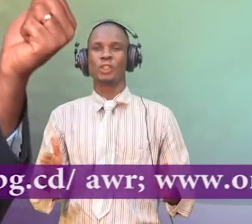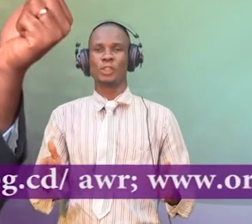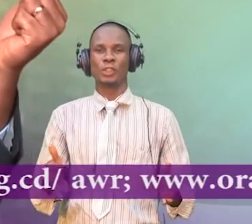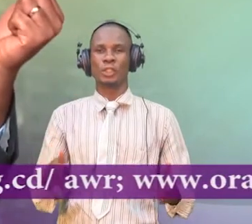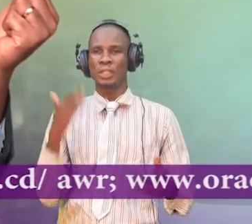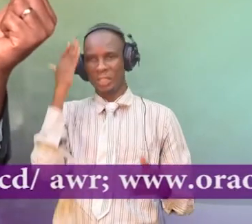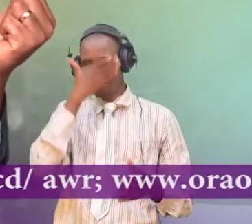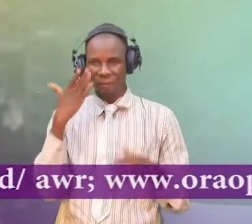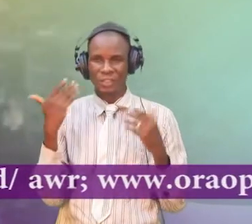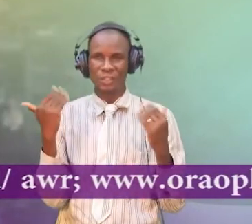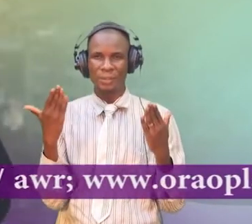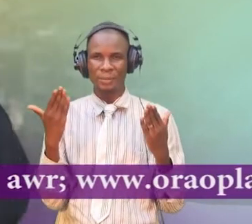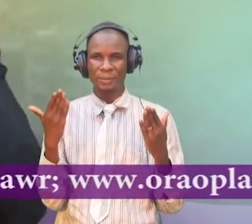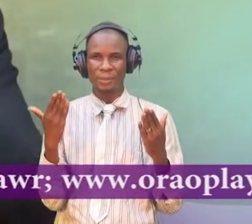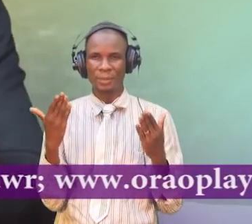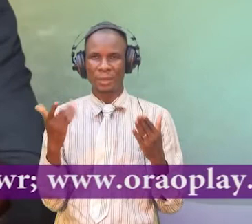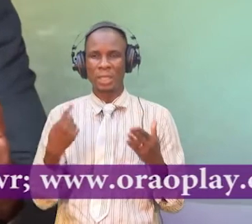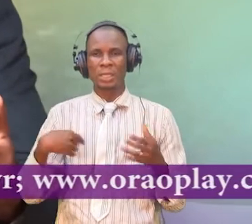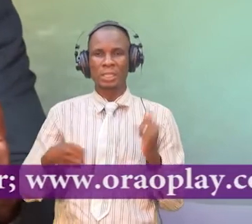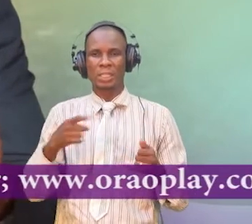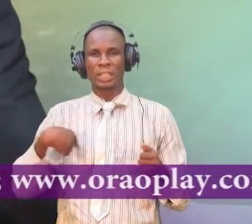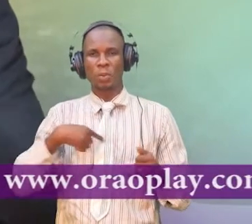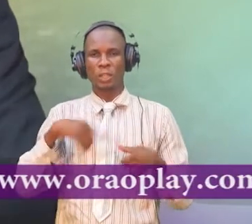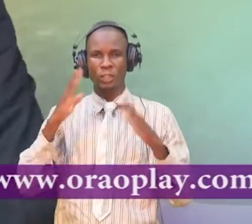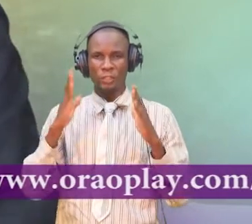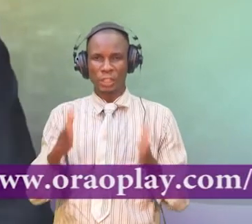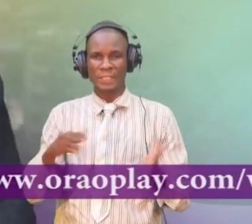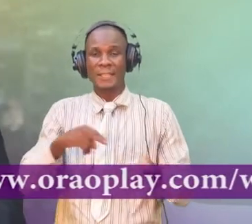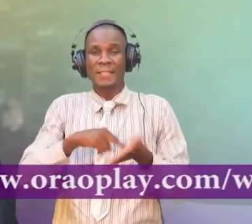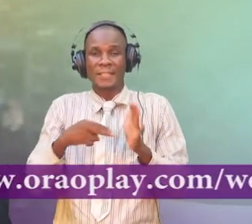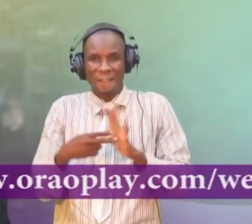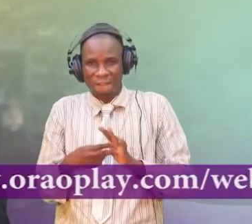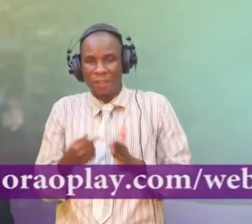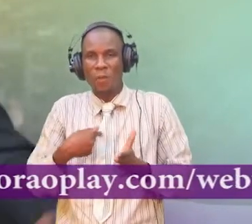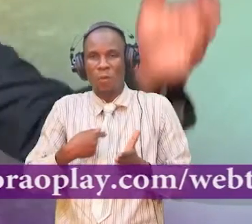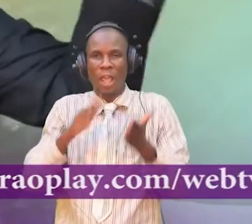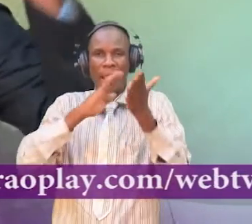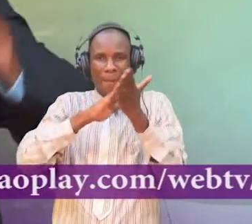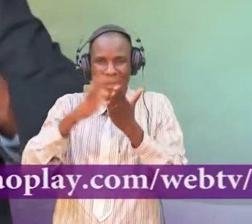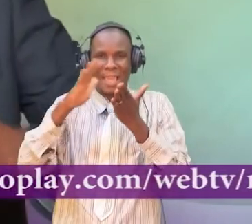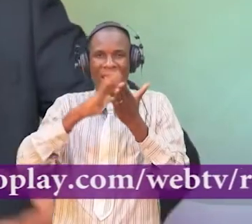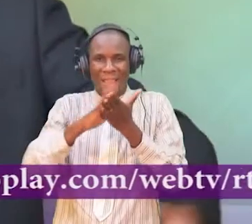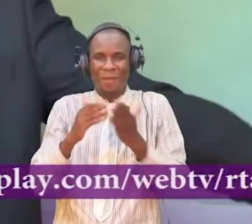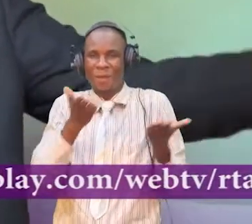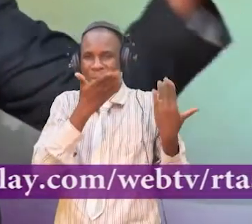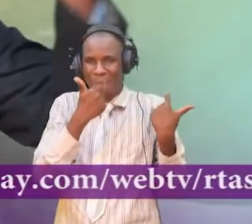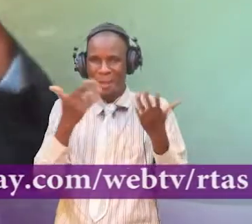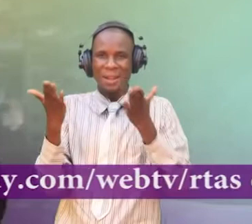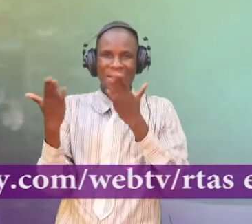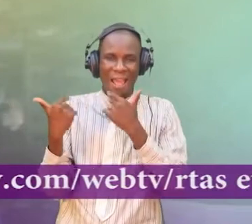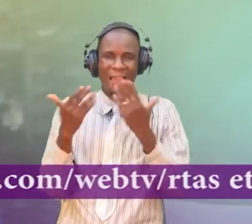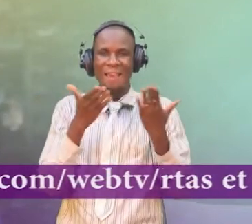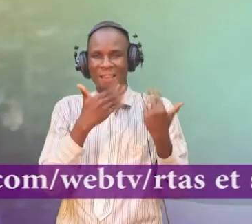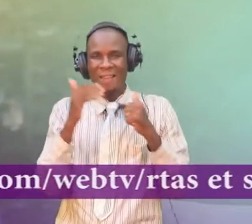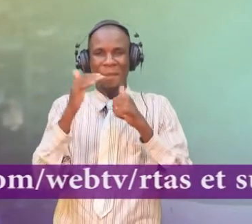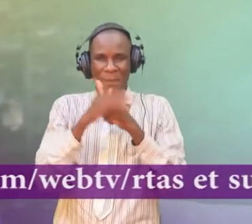Ezali kotia biso na bowumbu oyo tosengeli kokangwama. Kasi lisiko, ezali